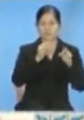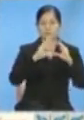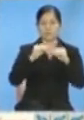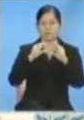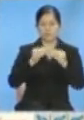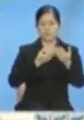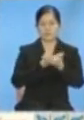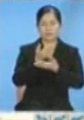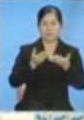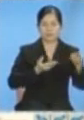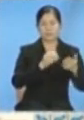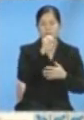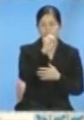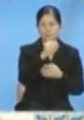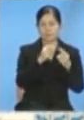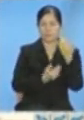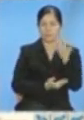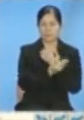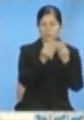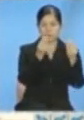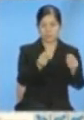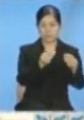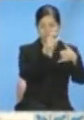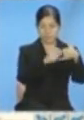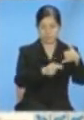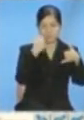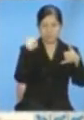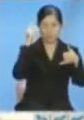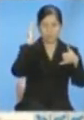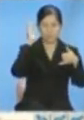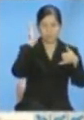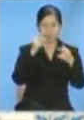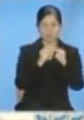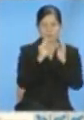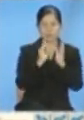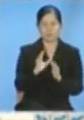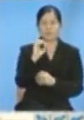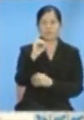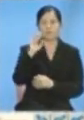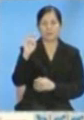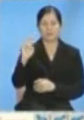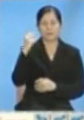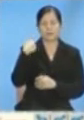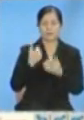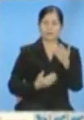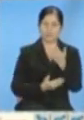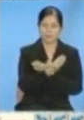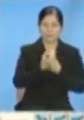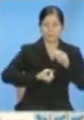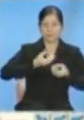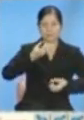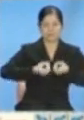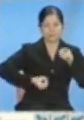และบอกว่าจะเปิดโอกาสให้ผู้แปรยติทั้งหมดมี57ท่านได้มีโอกาสแสดงความคิ